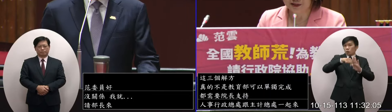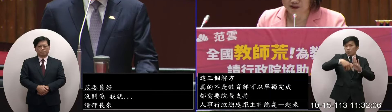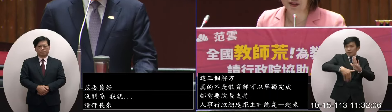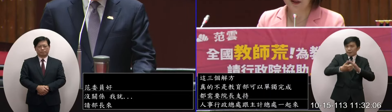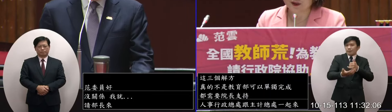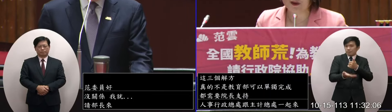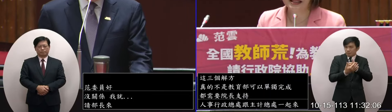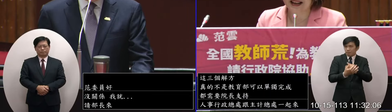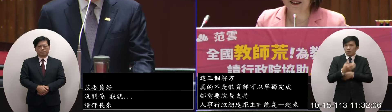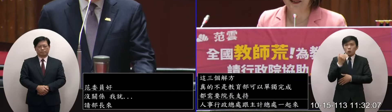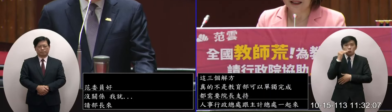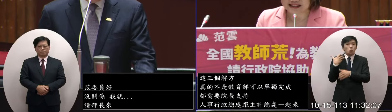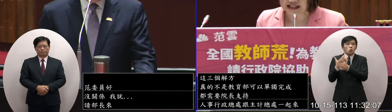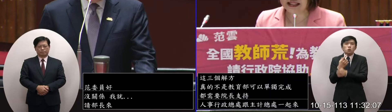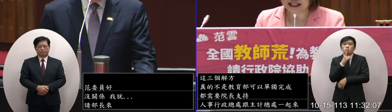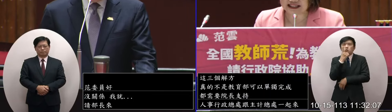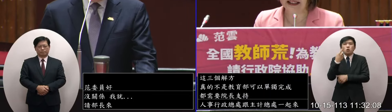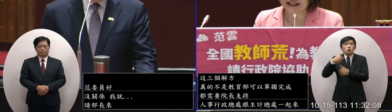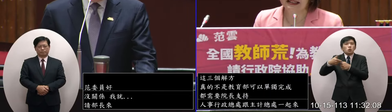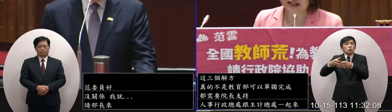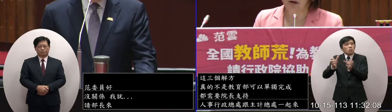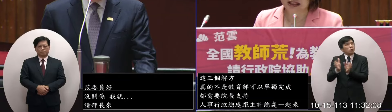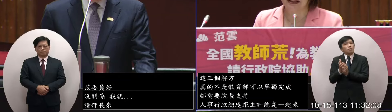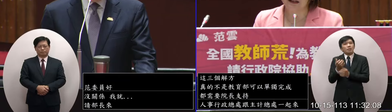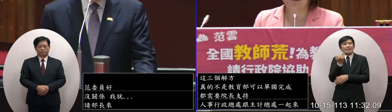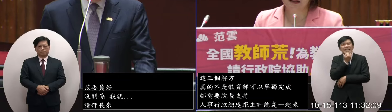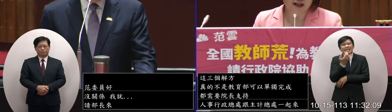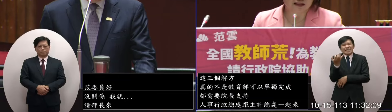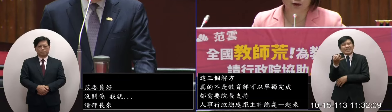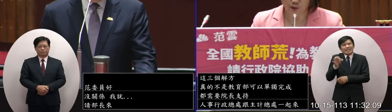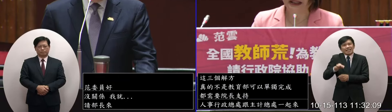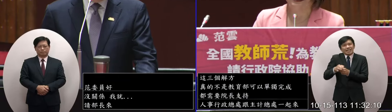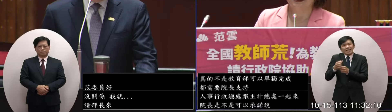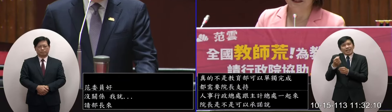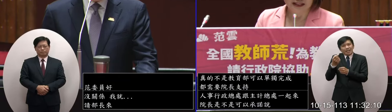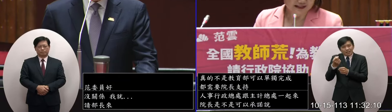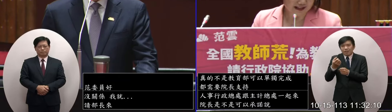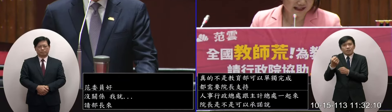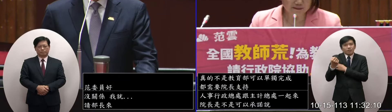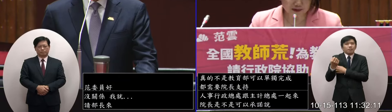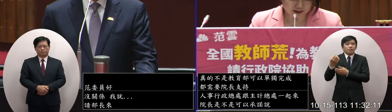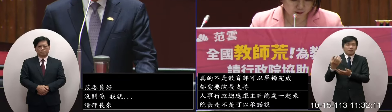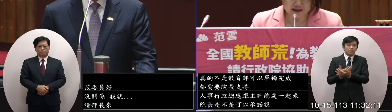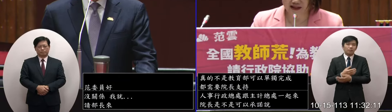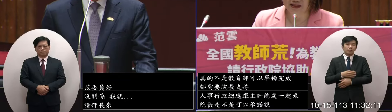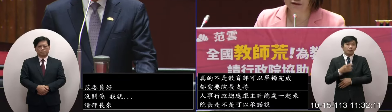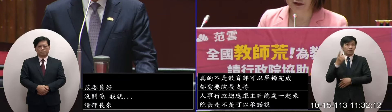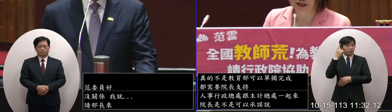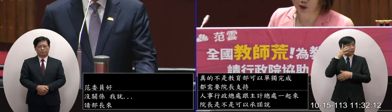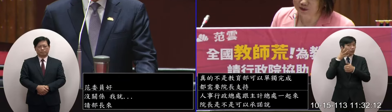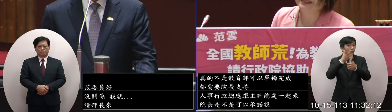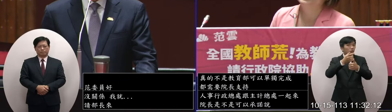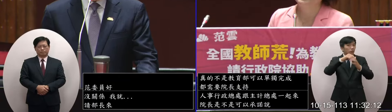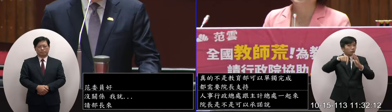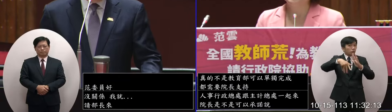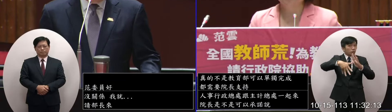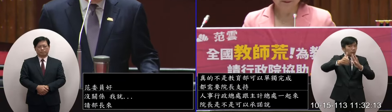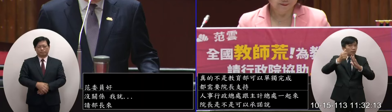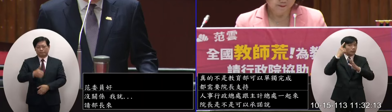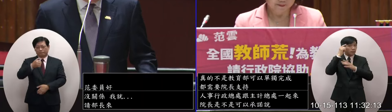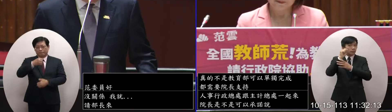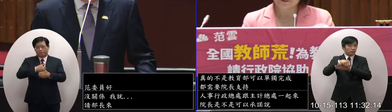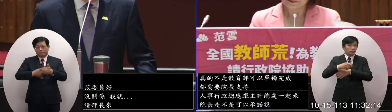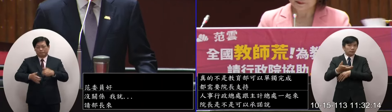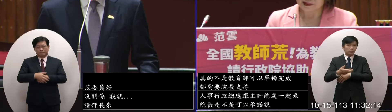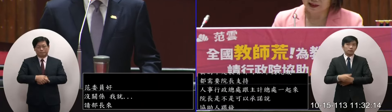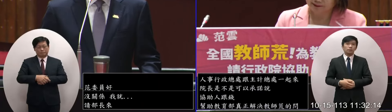部他就只能够在哦增加一点点小钱的方向上努力。好，哦，那以上不知道院长是否认同？ 好，谢